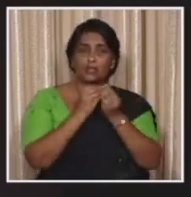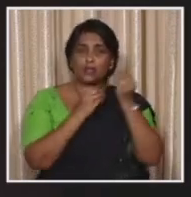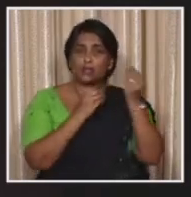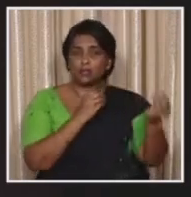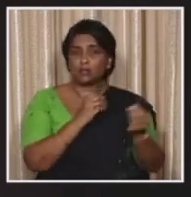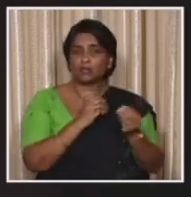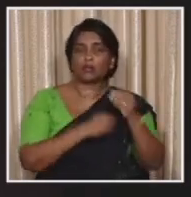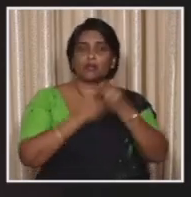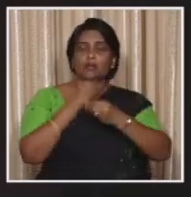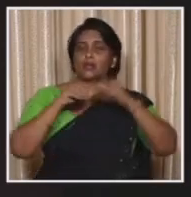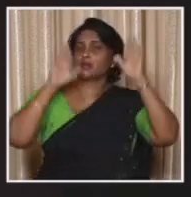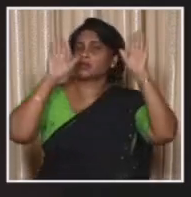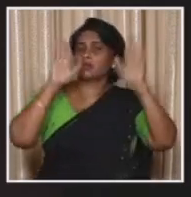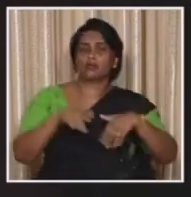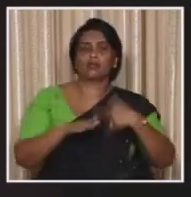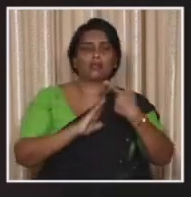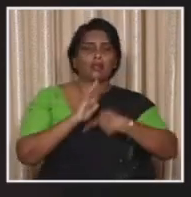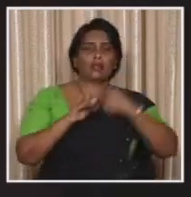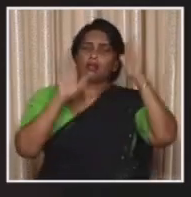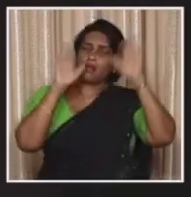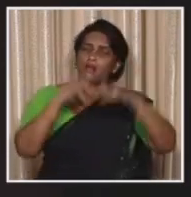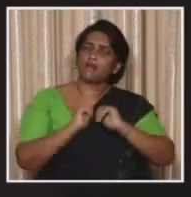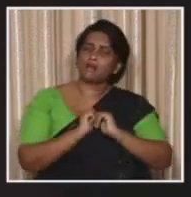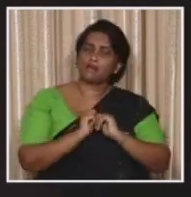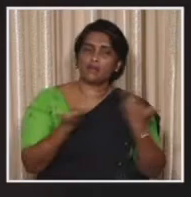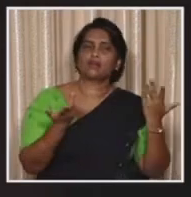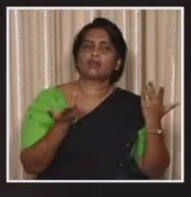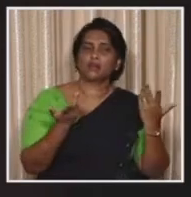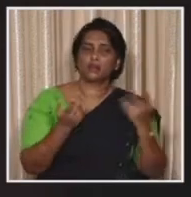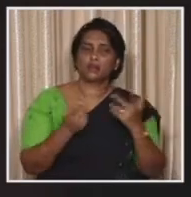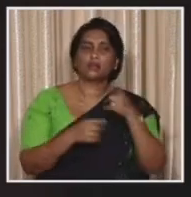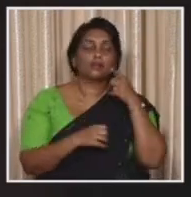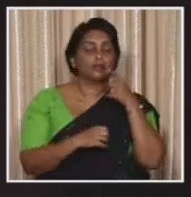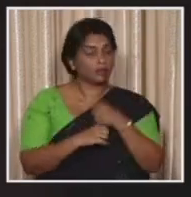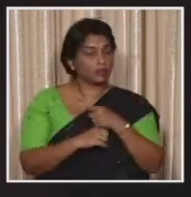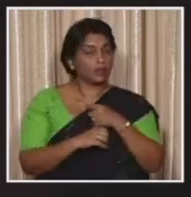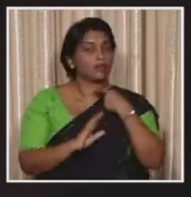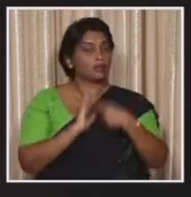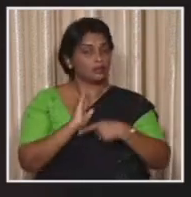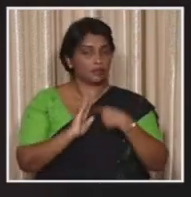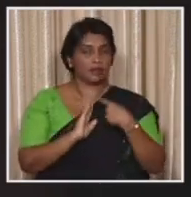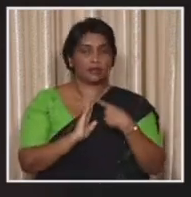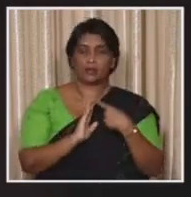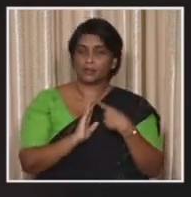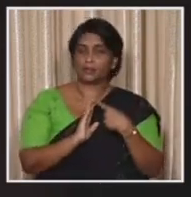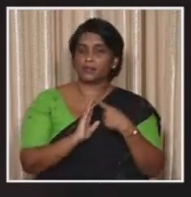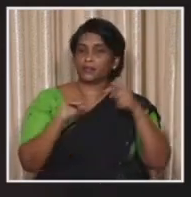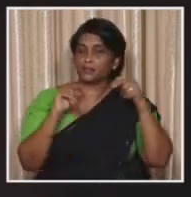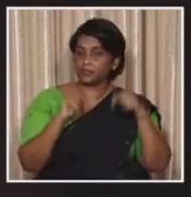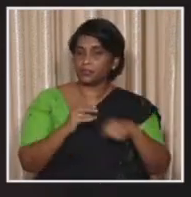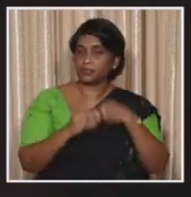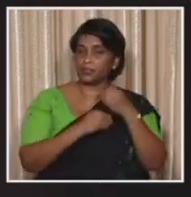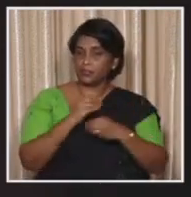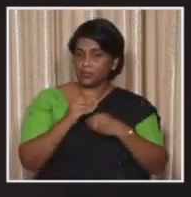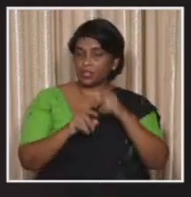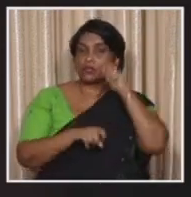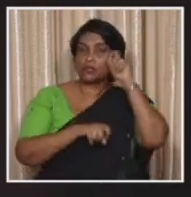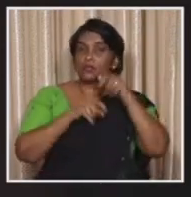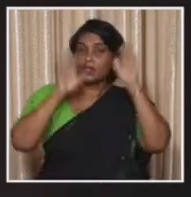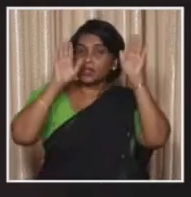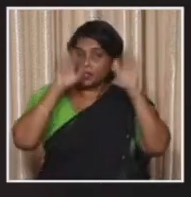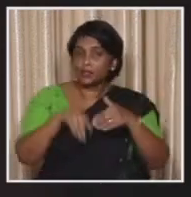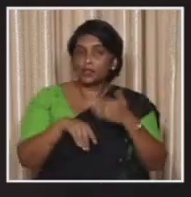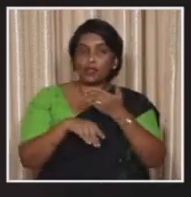කිසි ආයෝජකයෙකුට ලංකාවට ඇවිල්ලා වැඩක් නැහැ එහෙම රටක් අද ආයෝජනයේදී මිනිස්සුන්ට එන්න